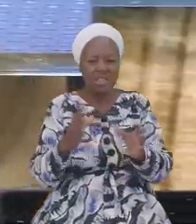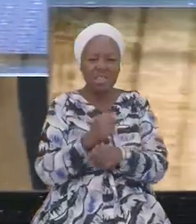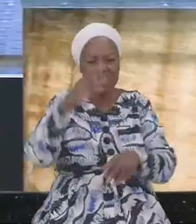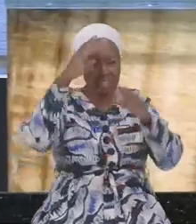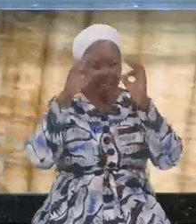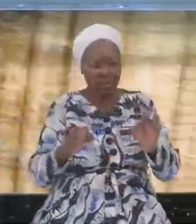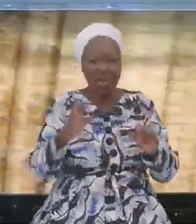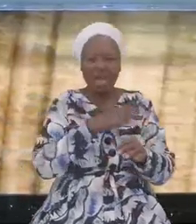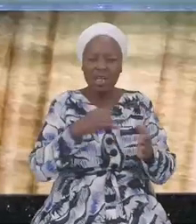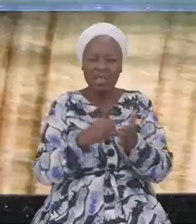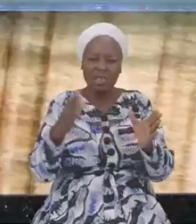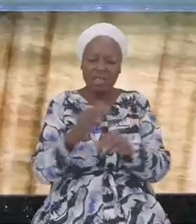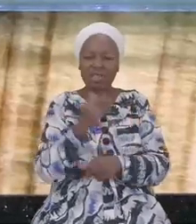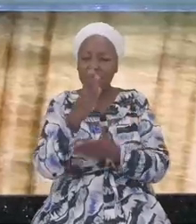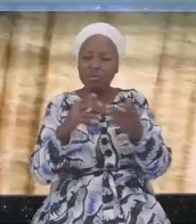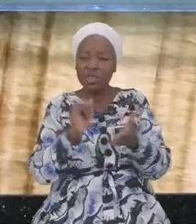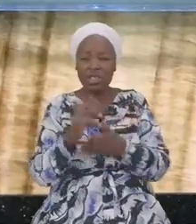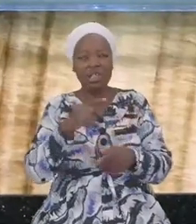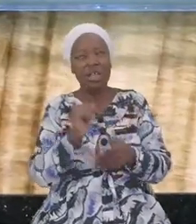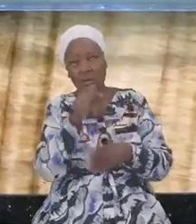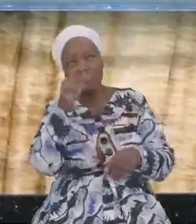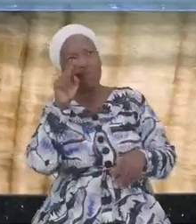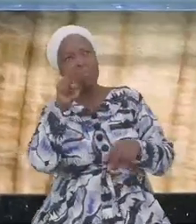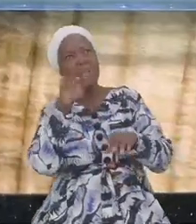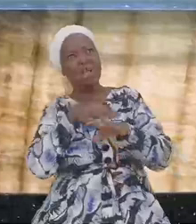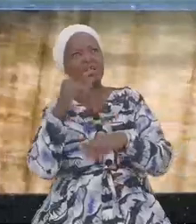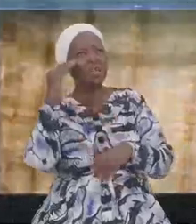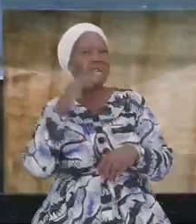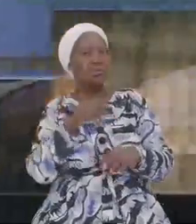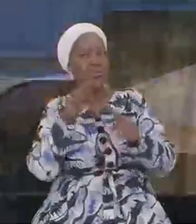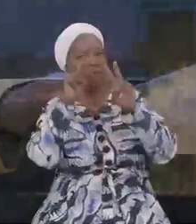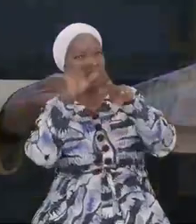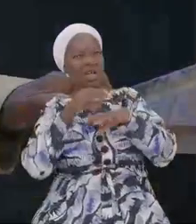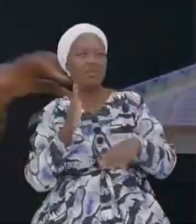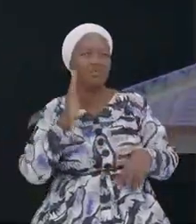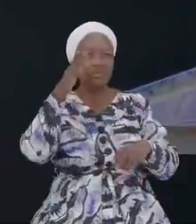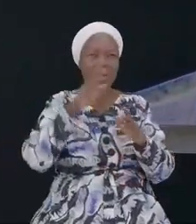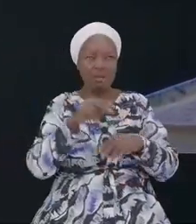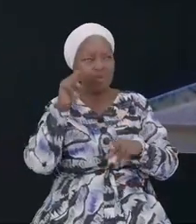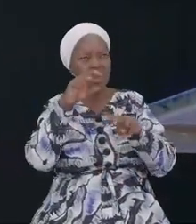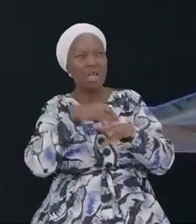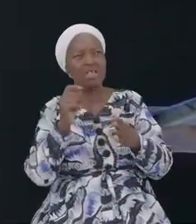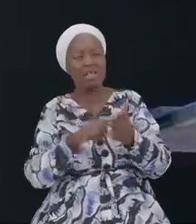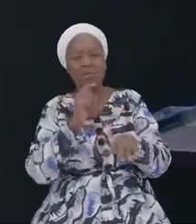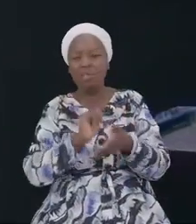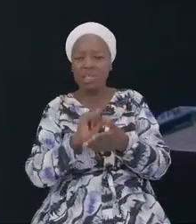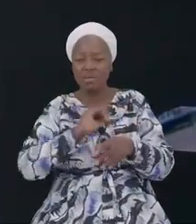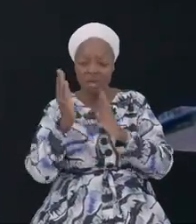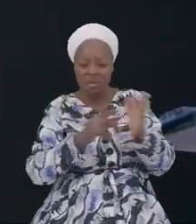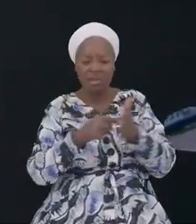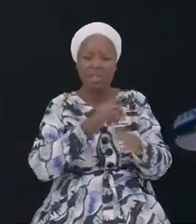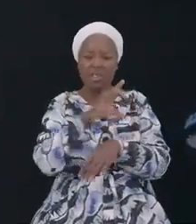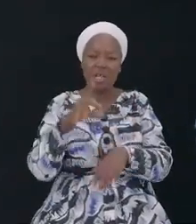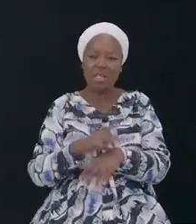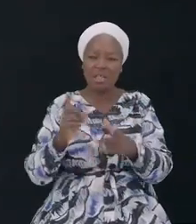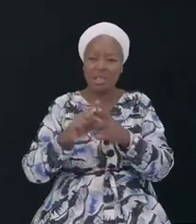chose en vous qui dise, je regarde à l'avant, à l'avenir. Le moment où je vais quitter ce monde, quitter le monde pour